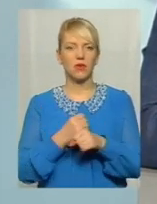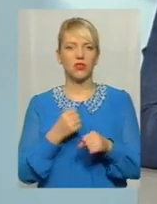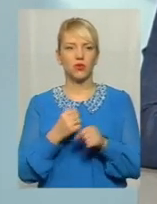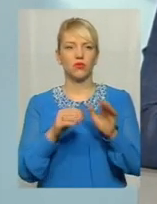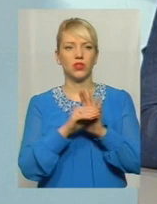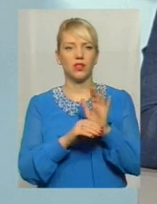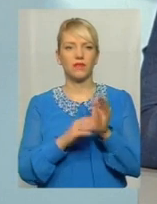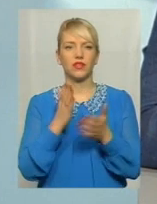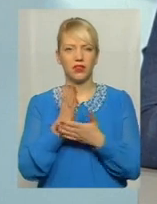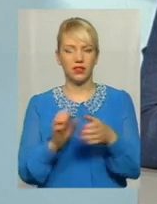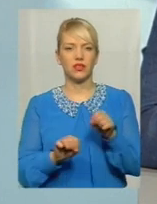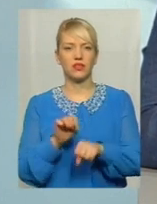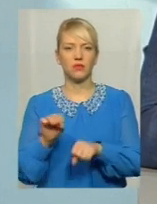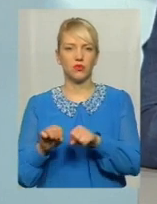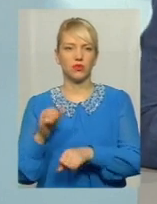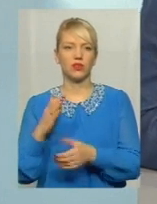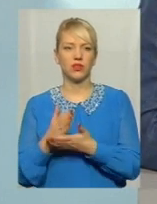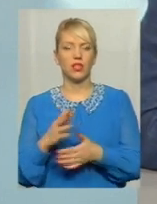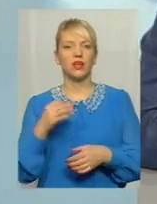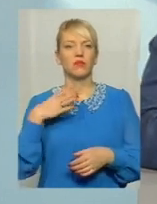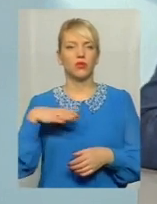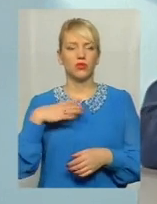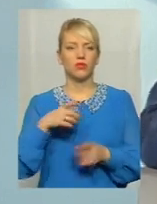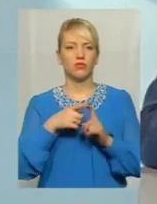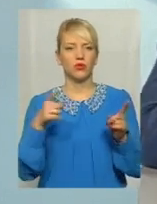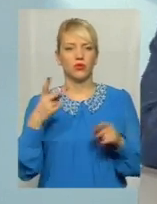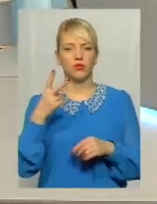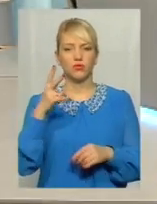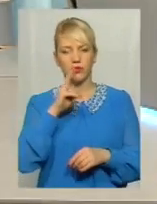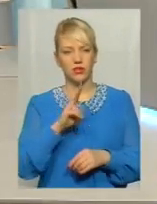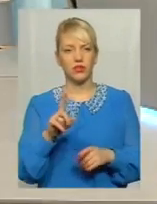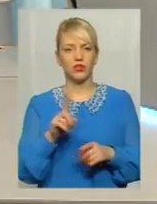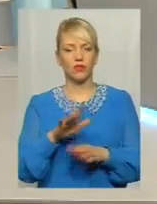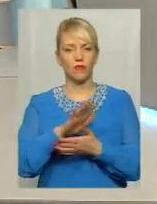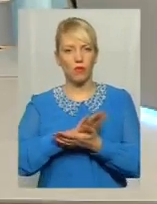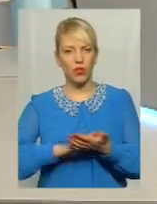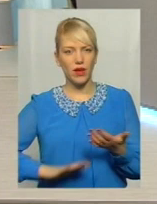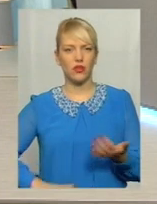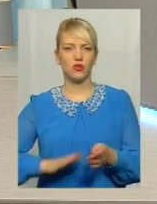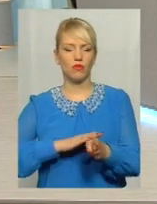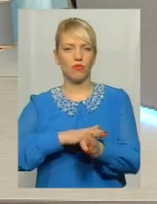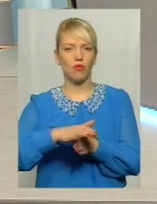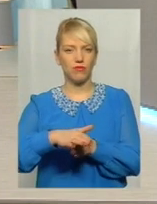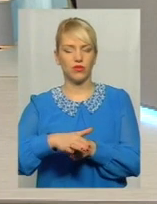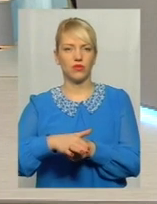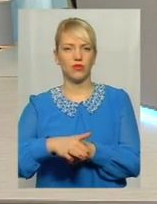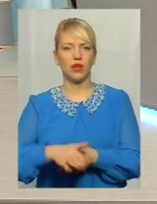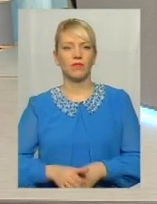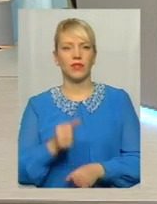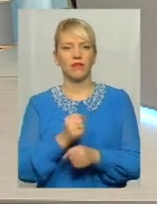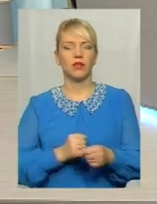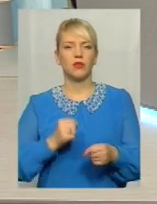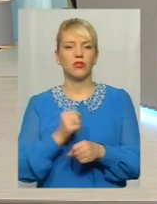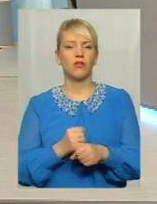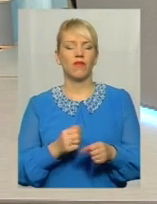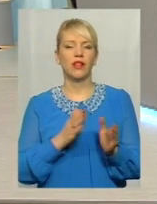збої йдуть, і вони, ми їх очікуємо ще протягом 2 місяців для того, щоб в подальшому ми повністю відпрацювали належним